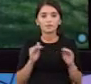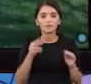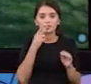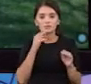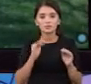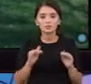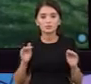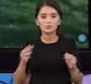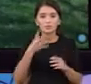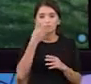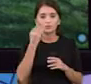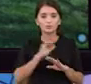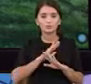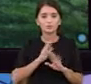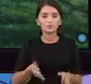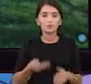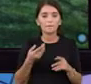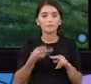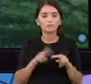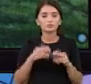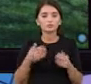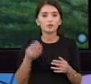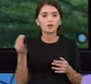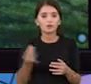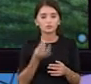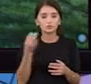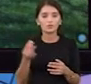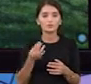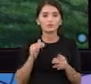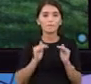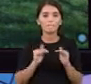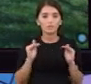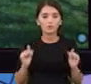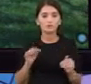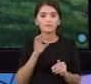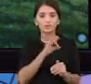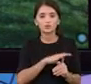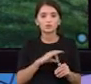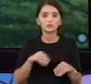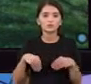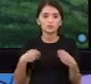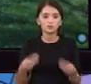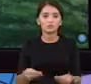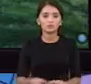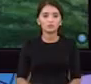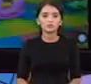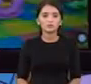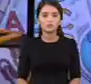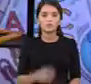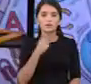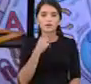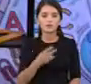Jajji bolajonlar ham unutilgani yo'q. Ular uchun mana shunday ajoyib bog'cha foydalanishga